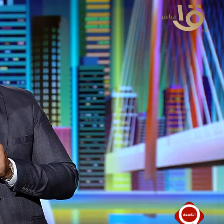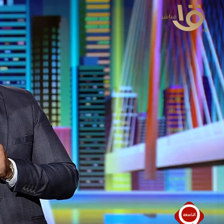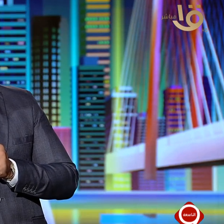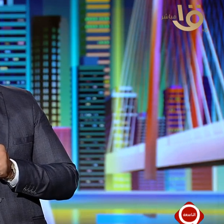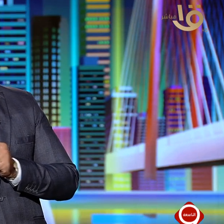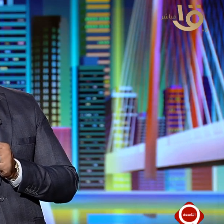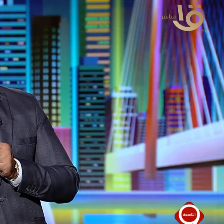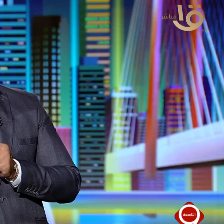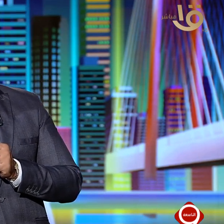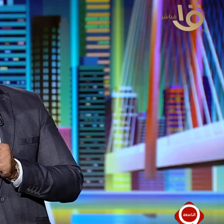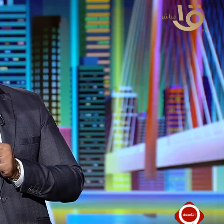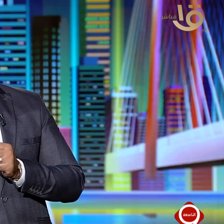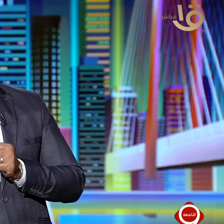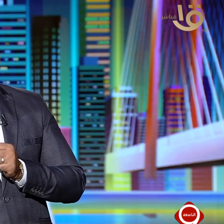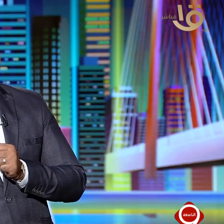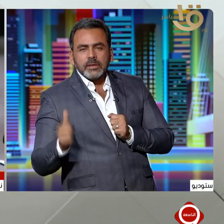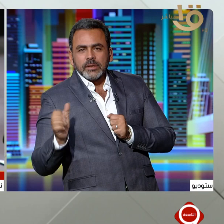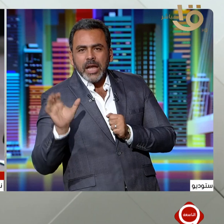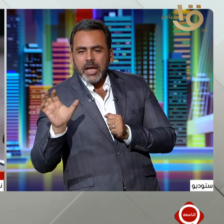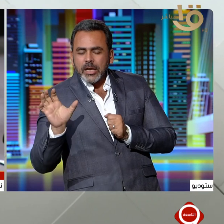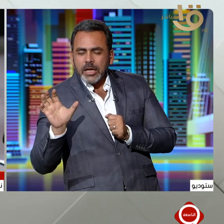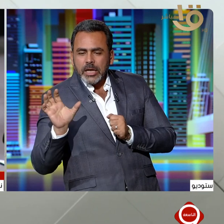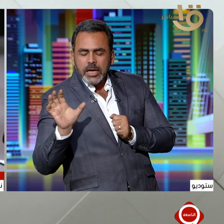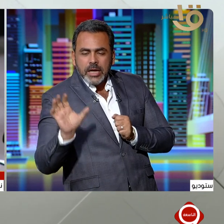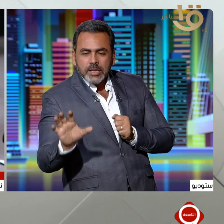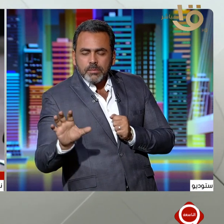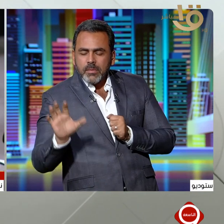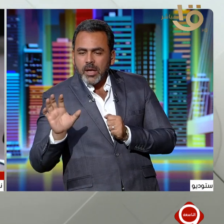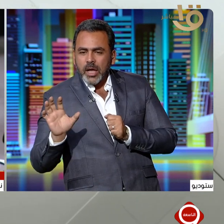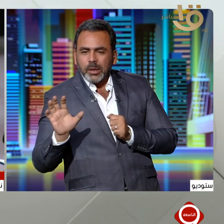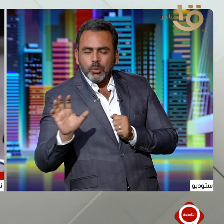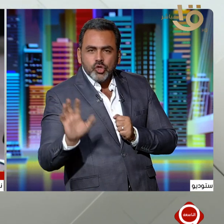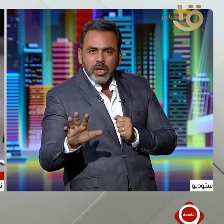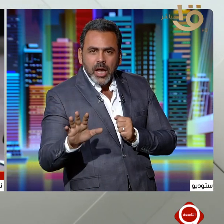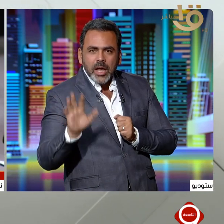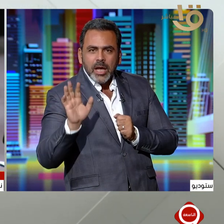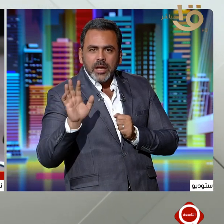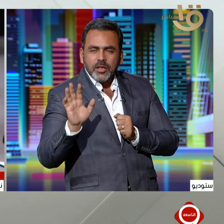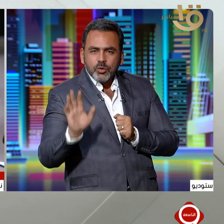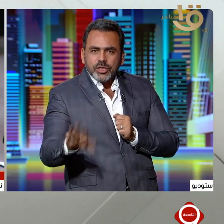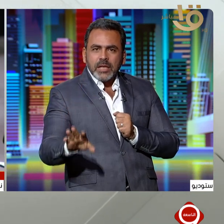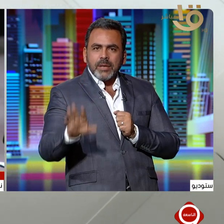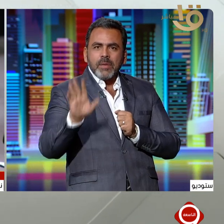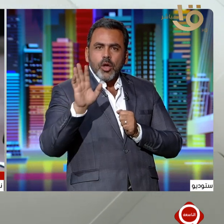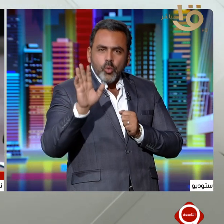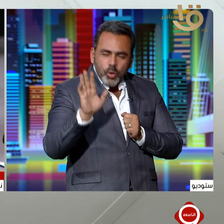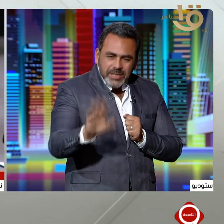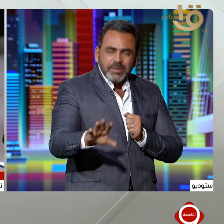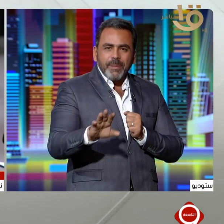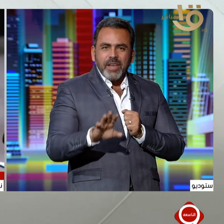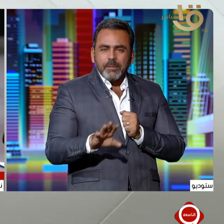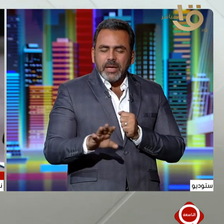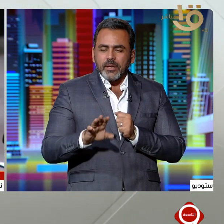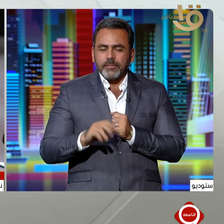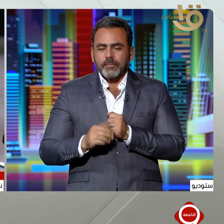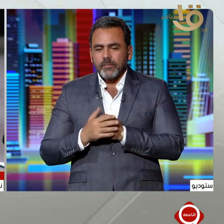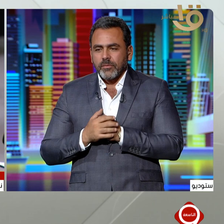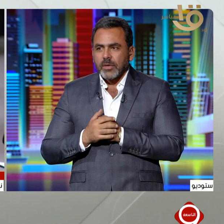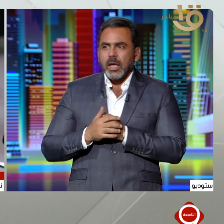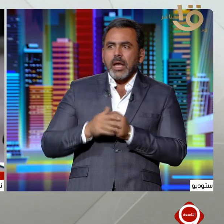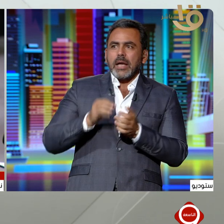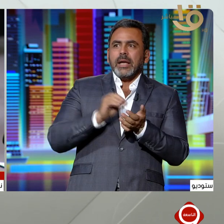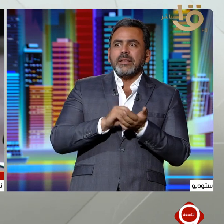بمبادره السيسي ده الاسم المصطلح الذي يستخدم ولازم تبقى فاهم